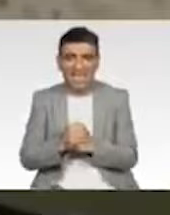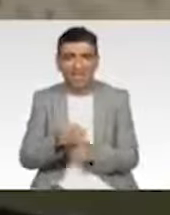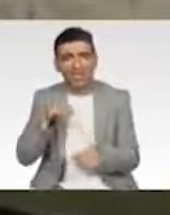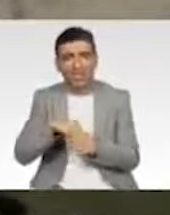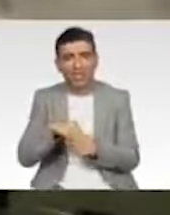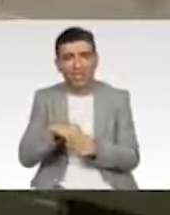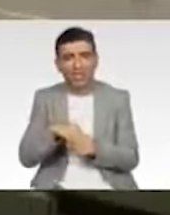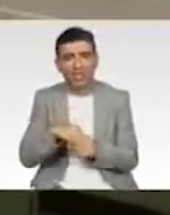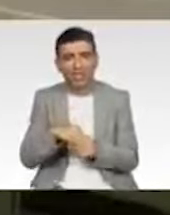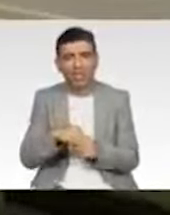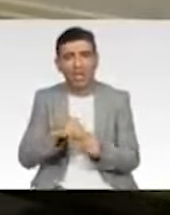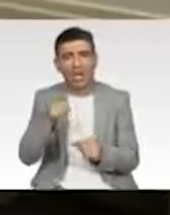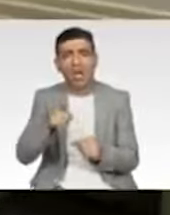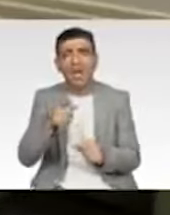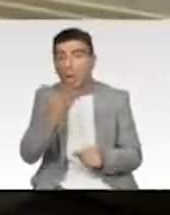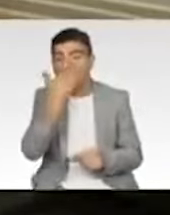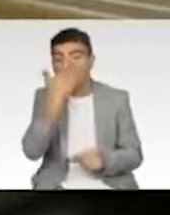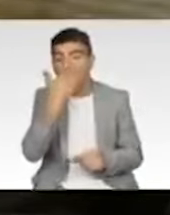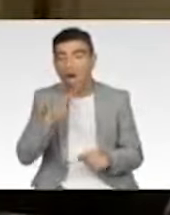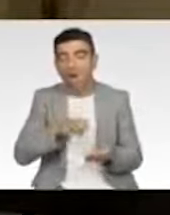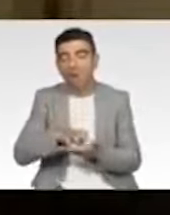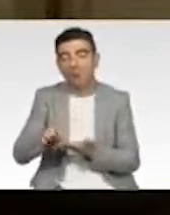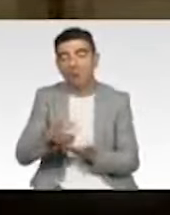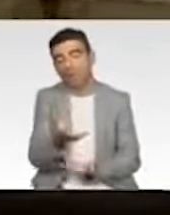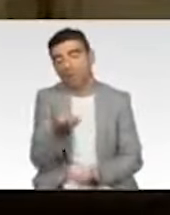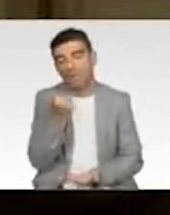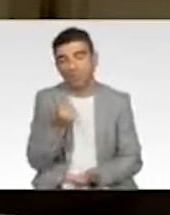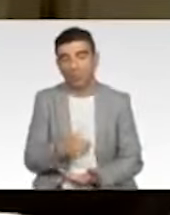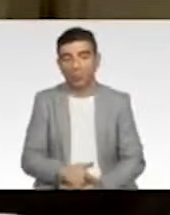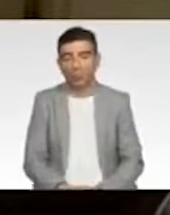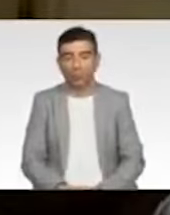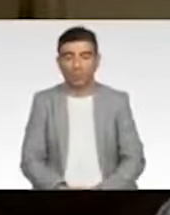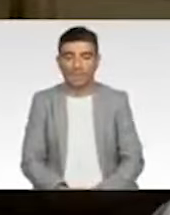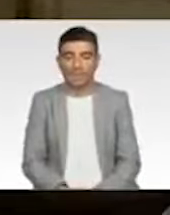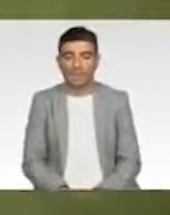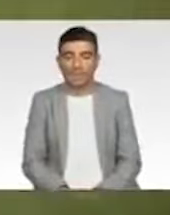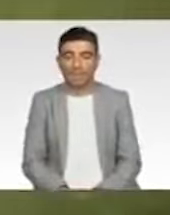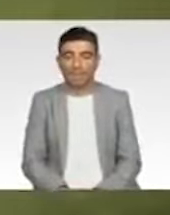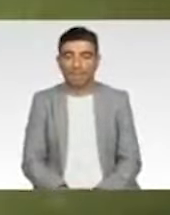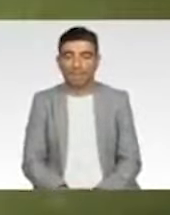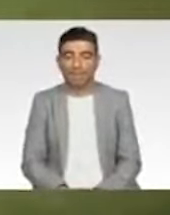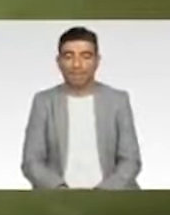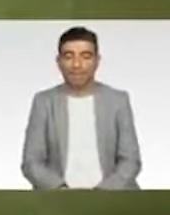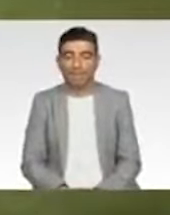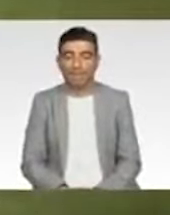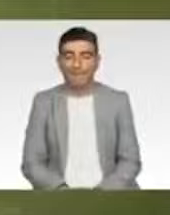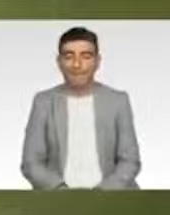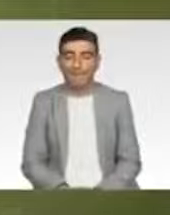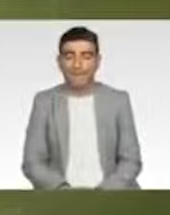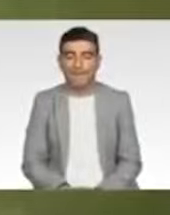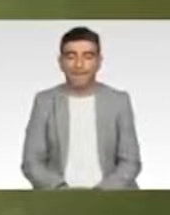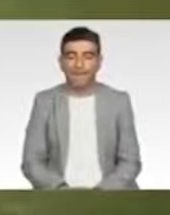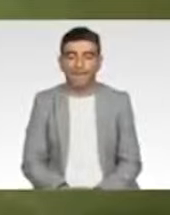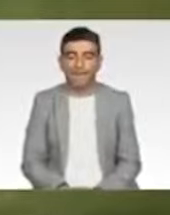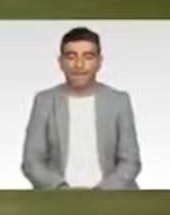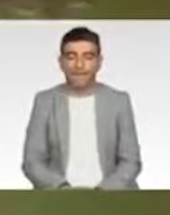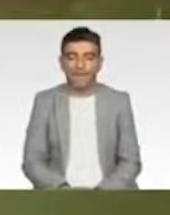içeride fermantasyon bölümümüze alıyoruz.